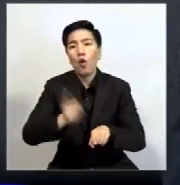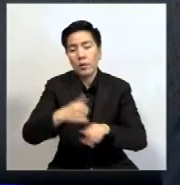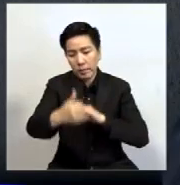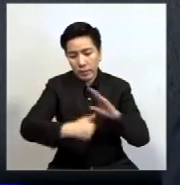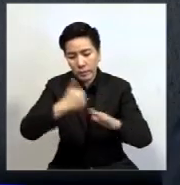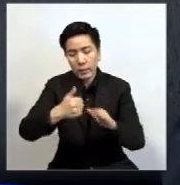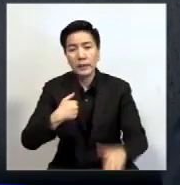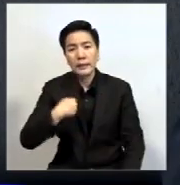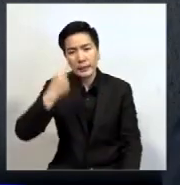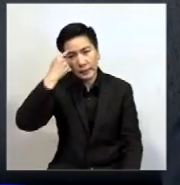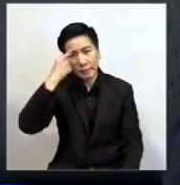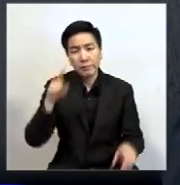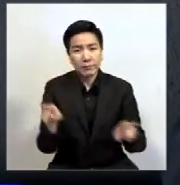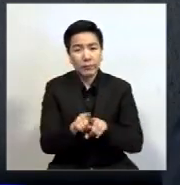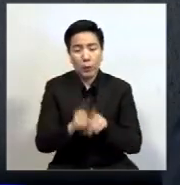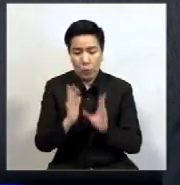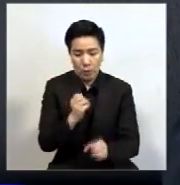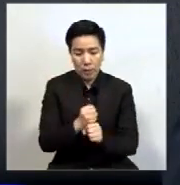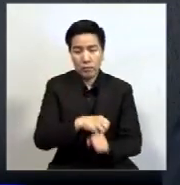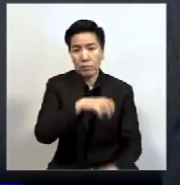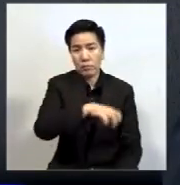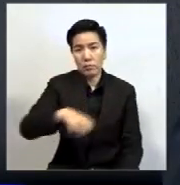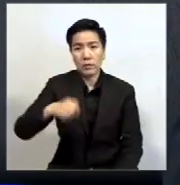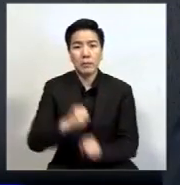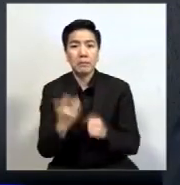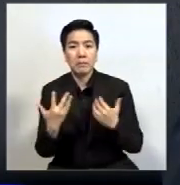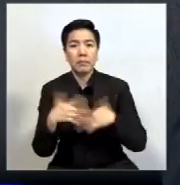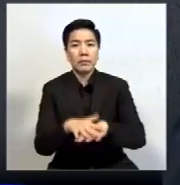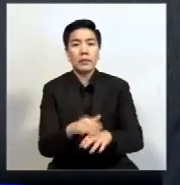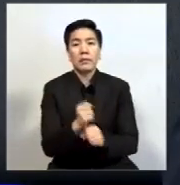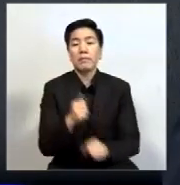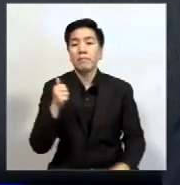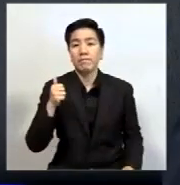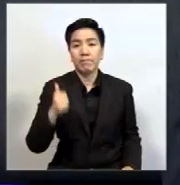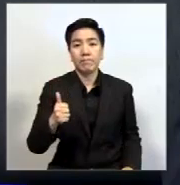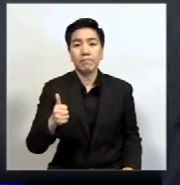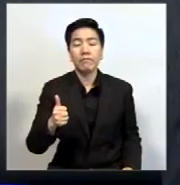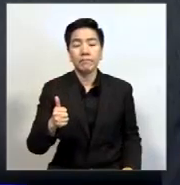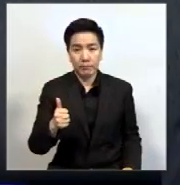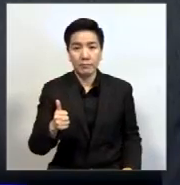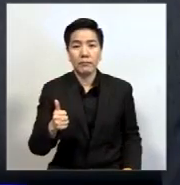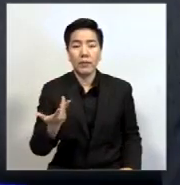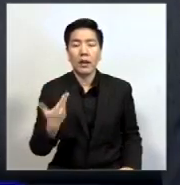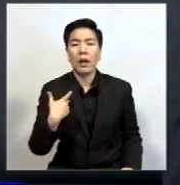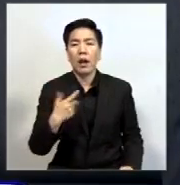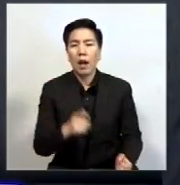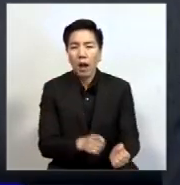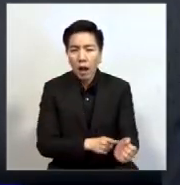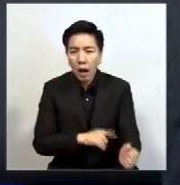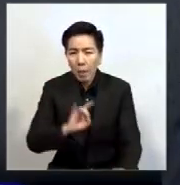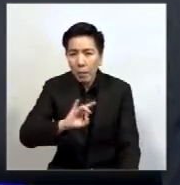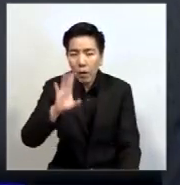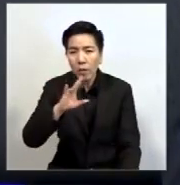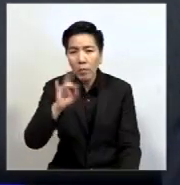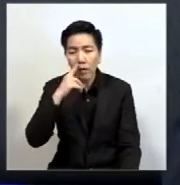มก็เห็นว่าทางหน่วยงานในพื้นที่เนี่ยก็มีการประสานงานกันอย่างดีนะฮะอาจจะมีนานๆทีที่มัน